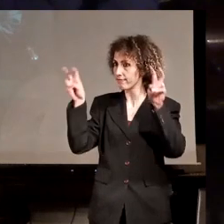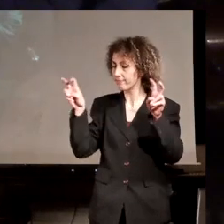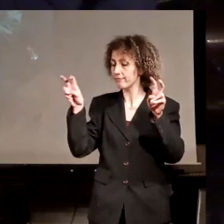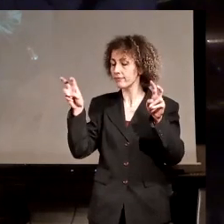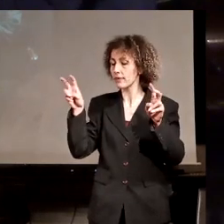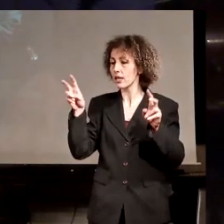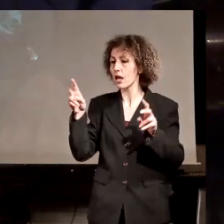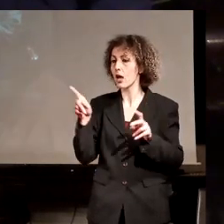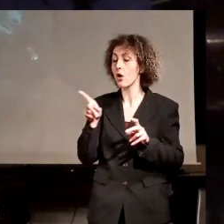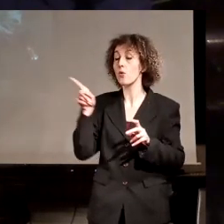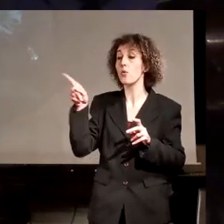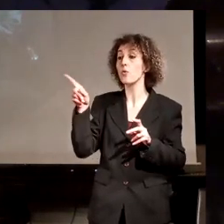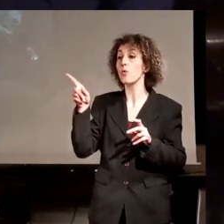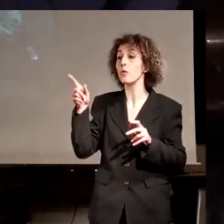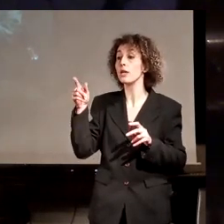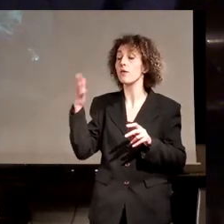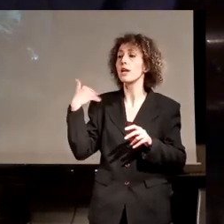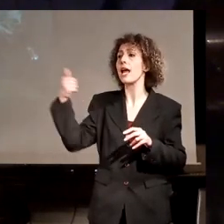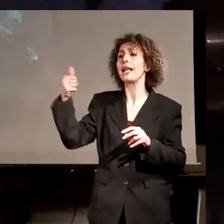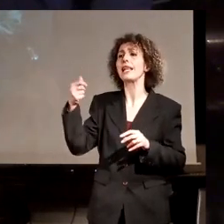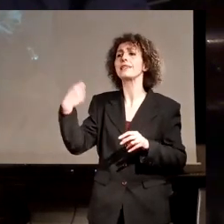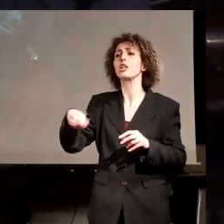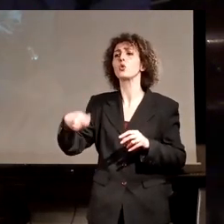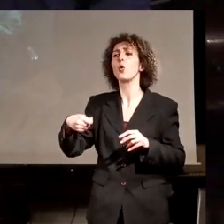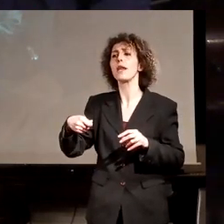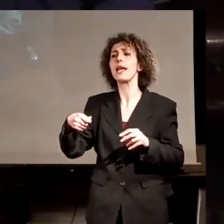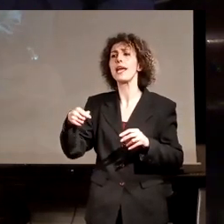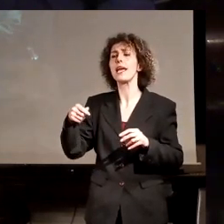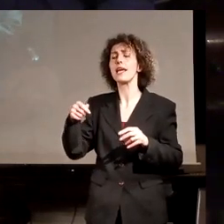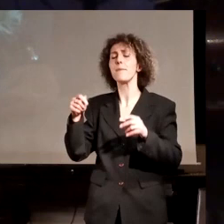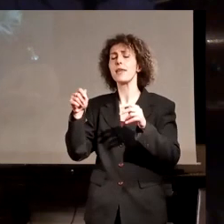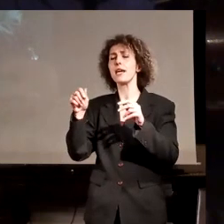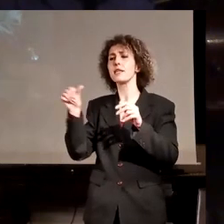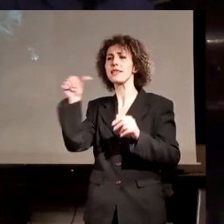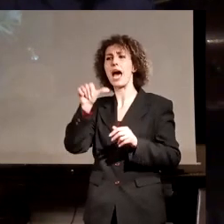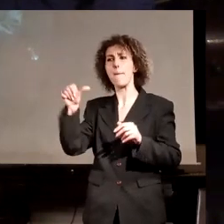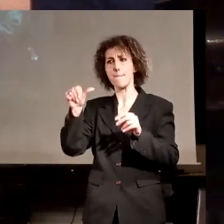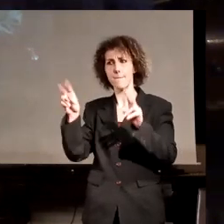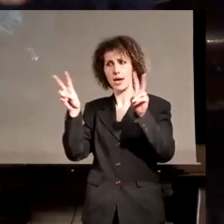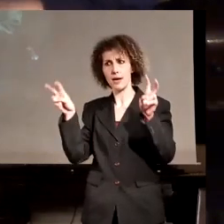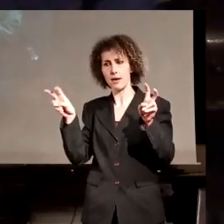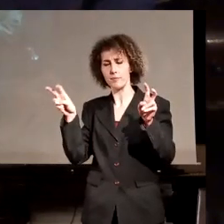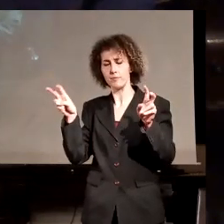direttore hera sot e il corriere della stampa ha come intellettuale a